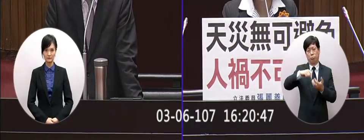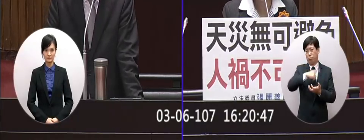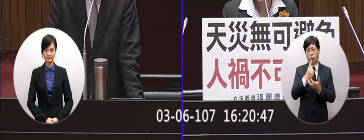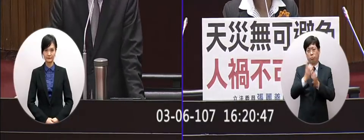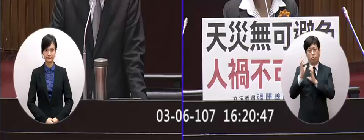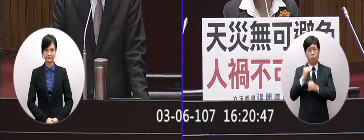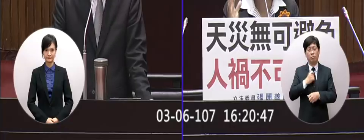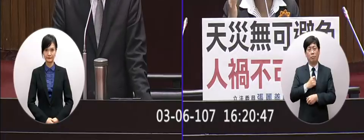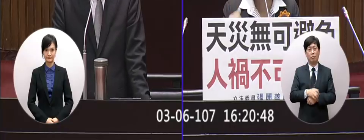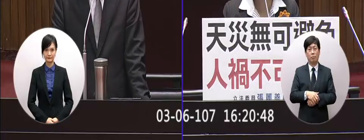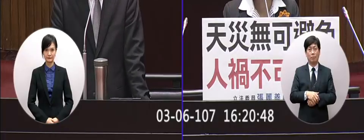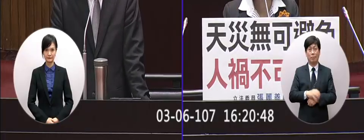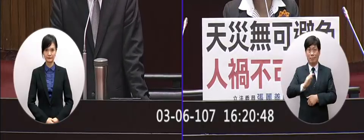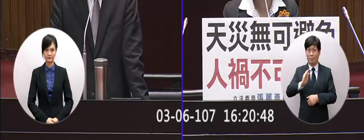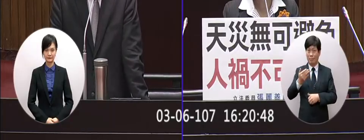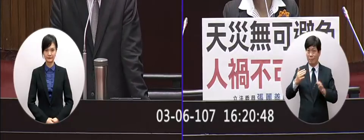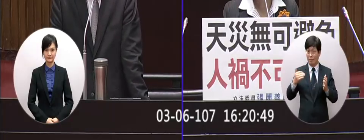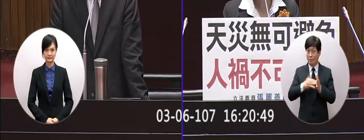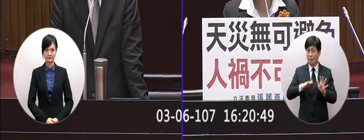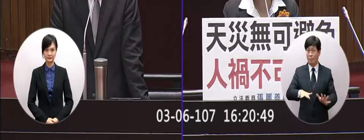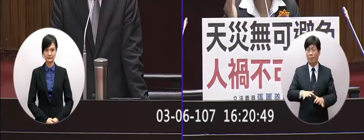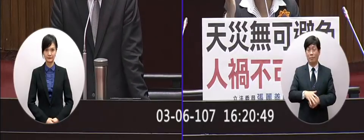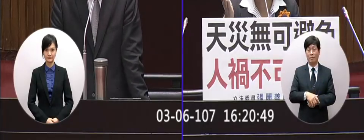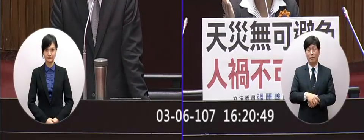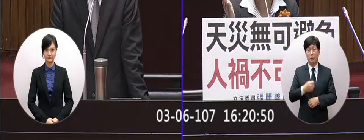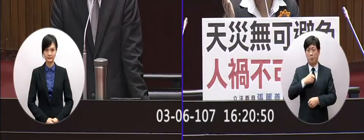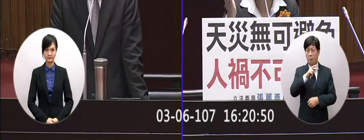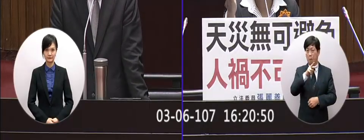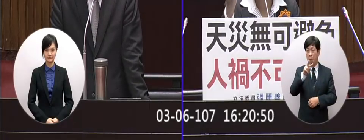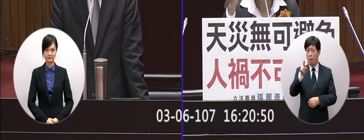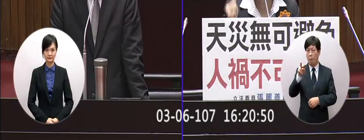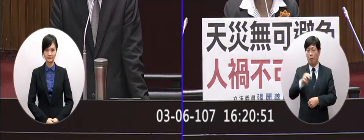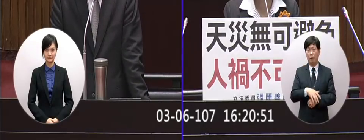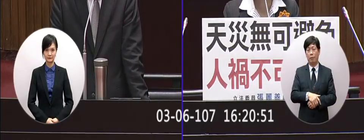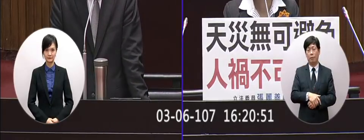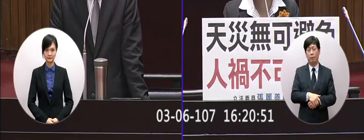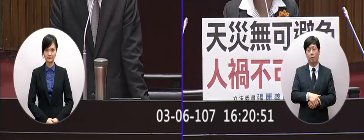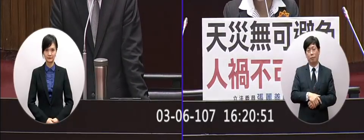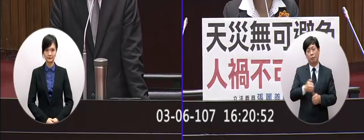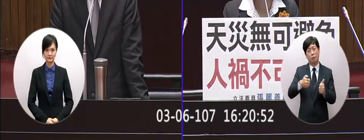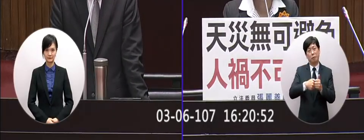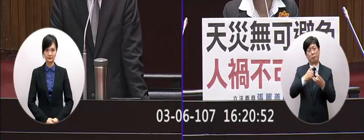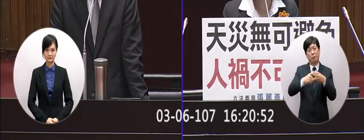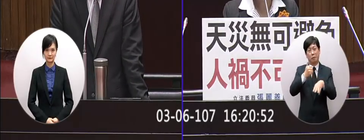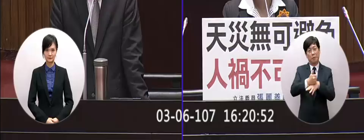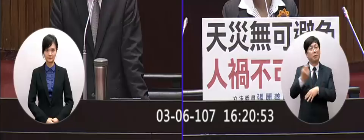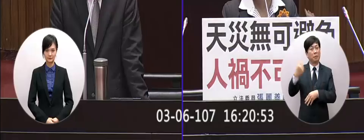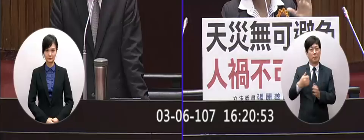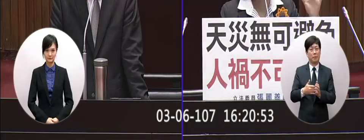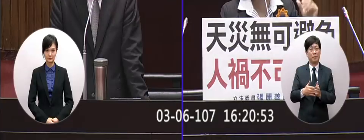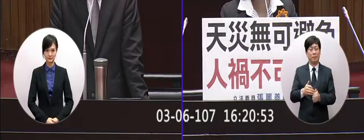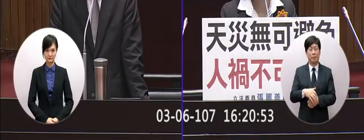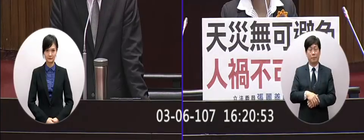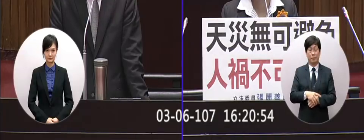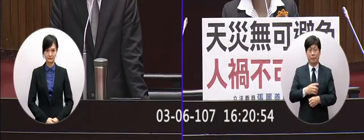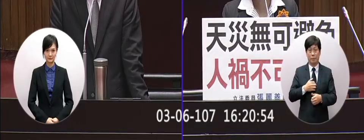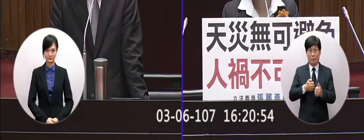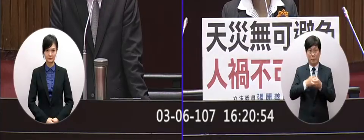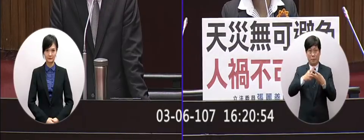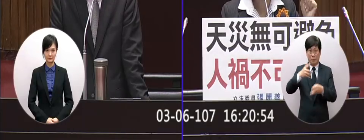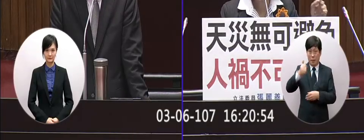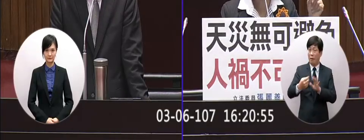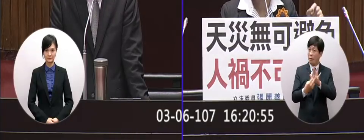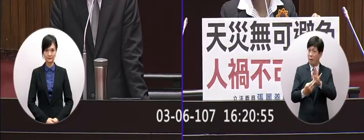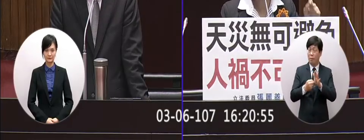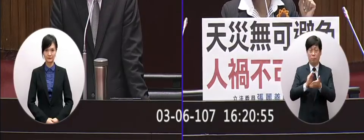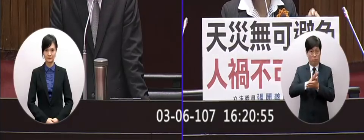的责任。但是到目前为止，咱看到好，我们副主委上台了哈。副主委所讲的，说